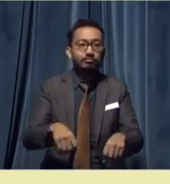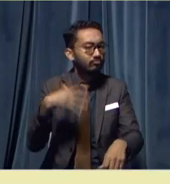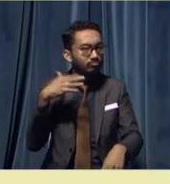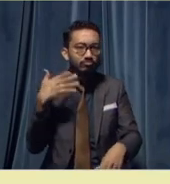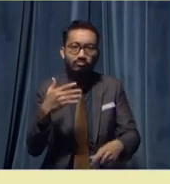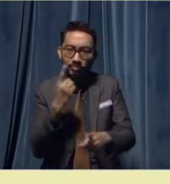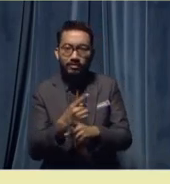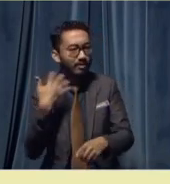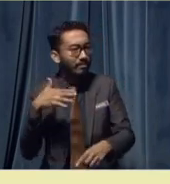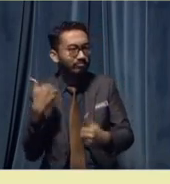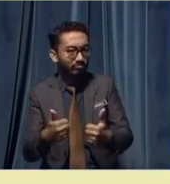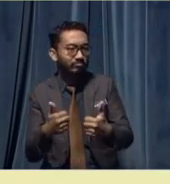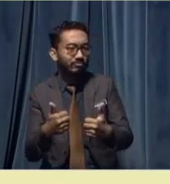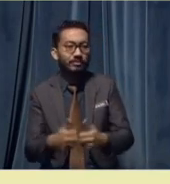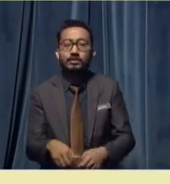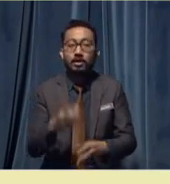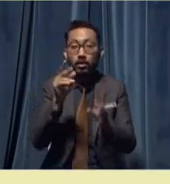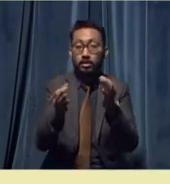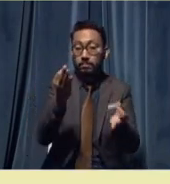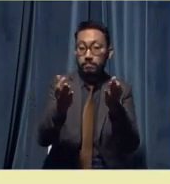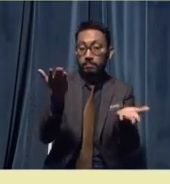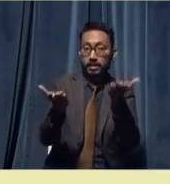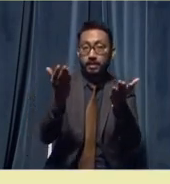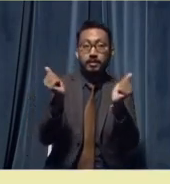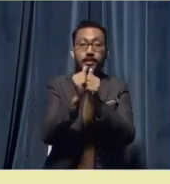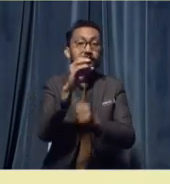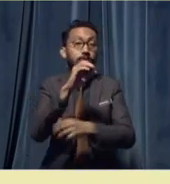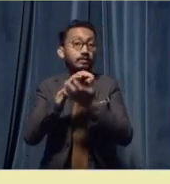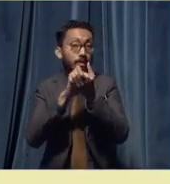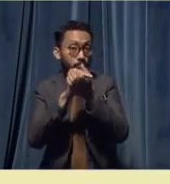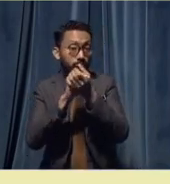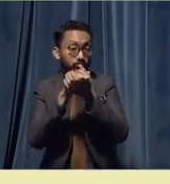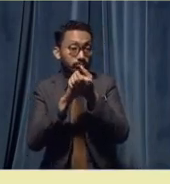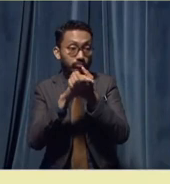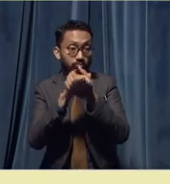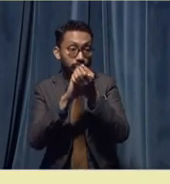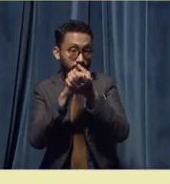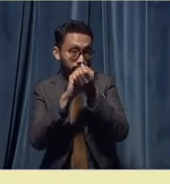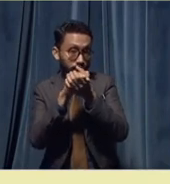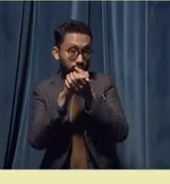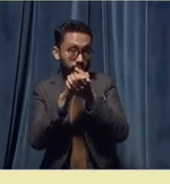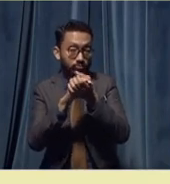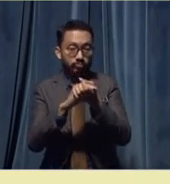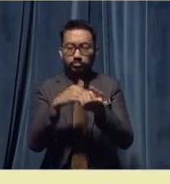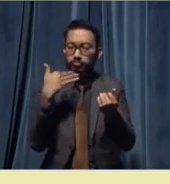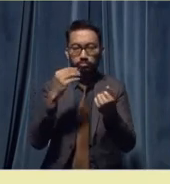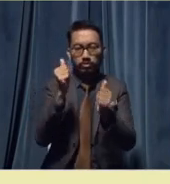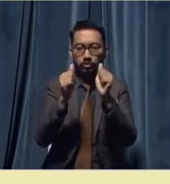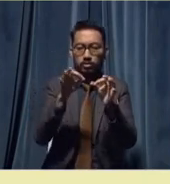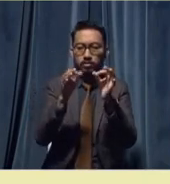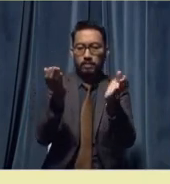tindakan pencucian dalam air berasid juga. Hebatnya deterjen